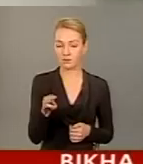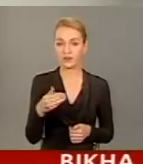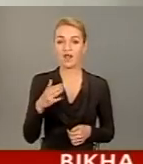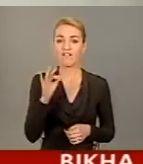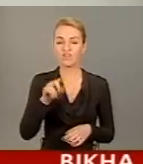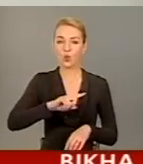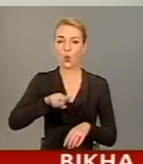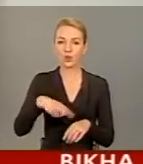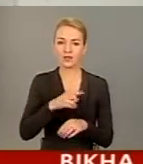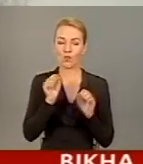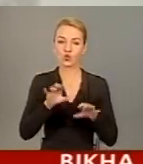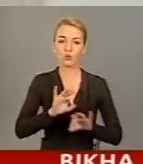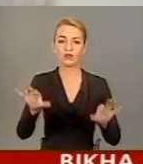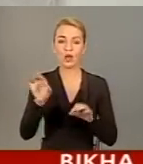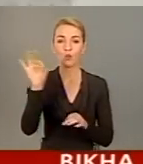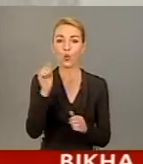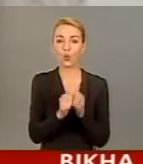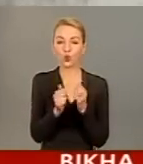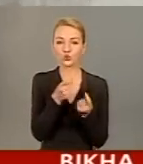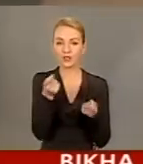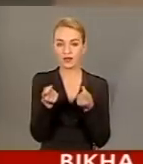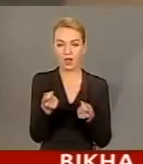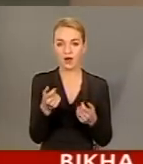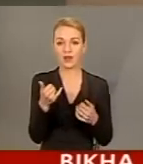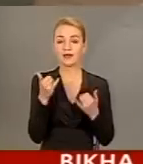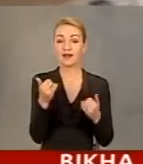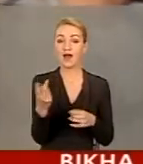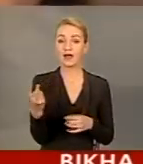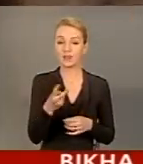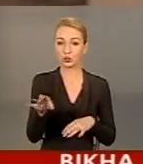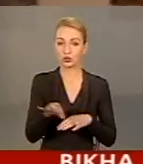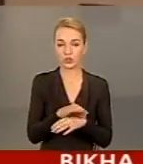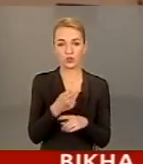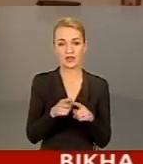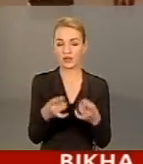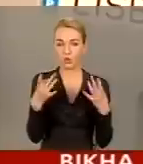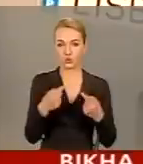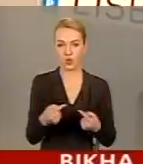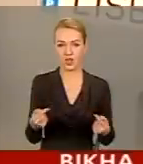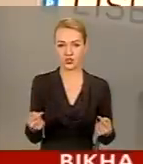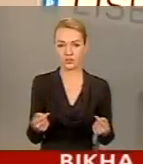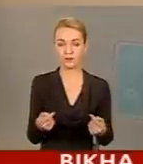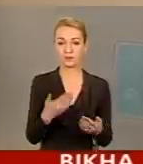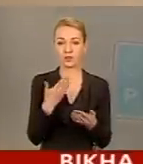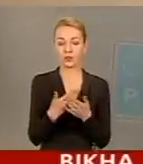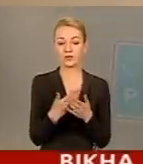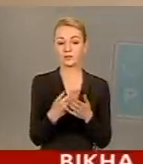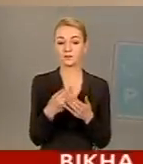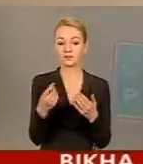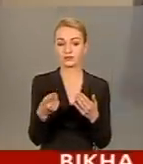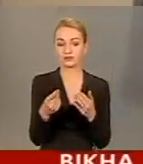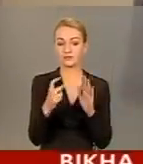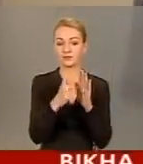розповідати про кожну деталь. Для них із дружиною це не просто речі. От та колекція табличок, які ми непосередньо привозили